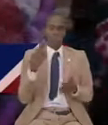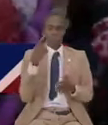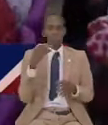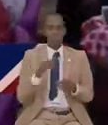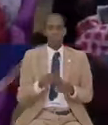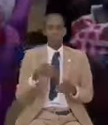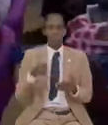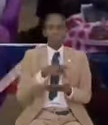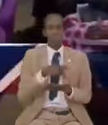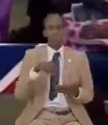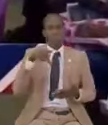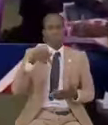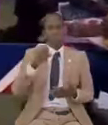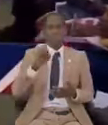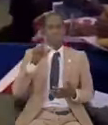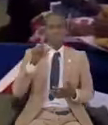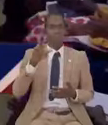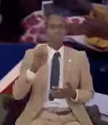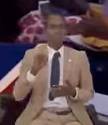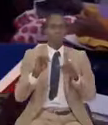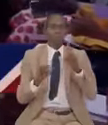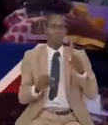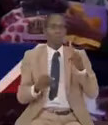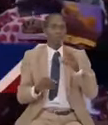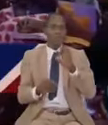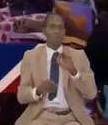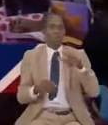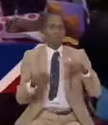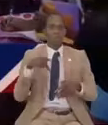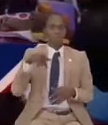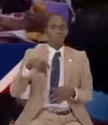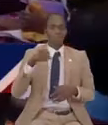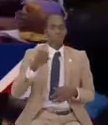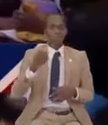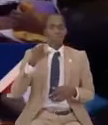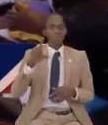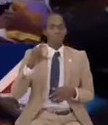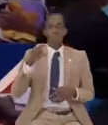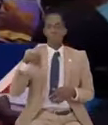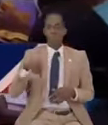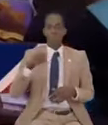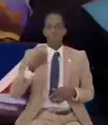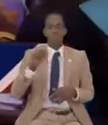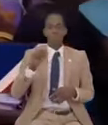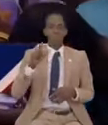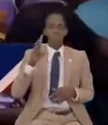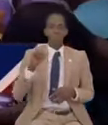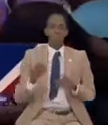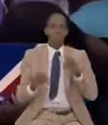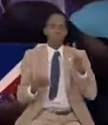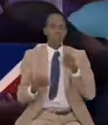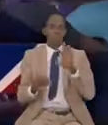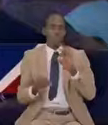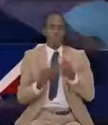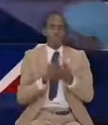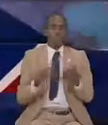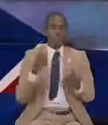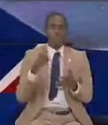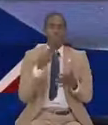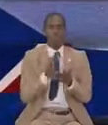119 Psaume 119 verset 1